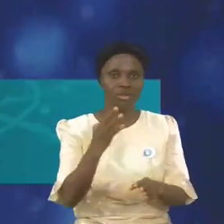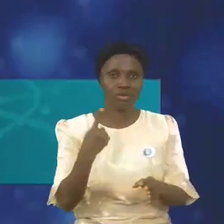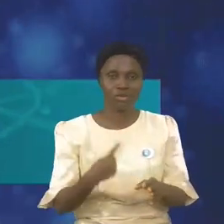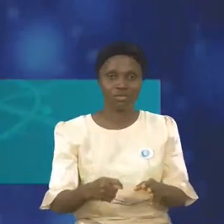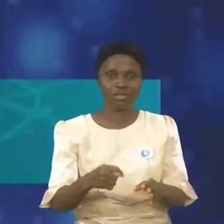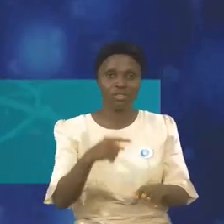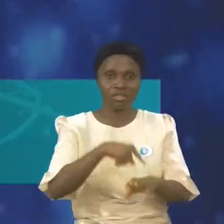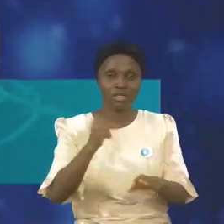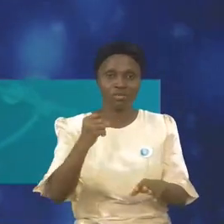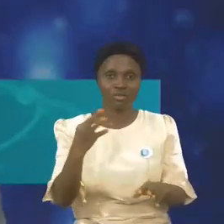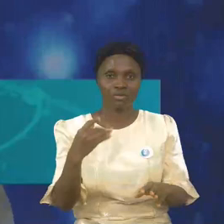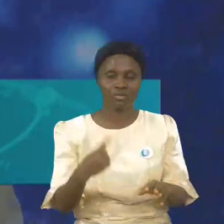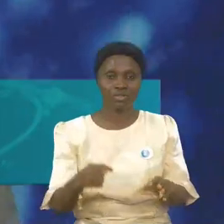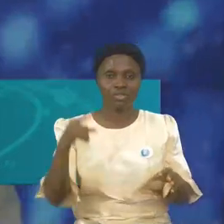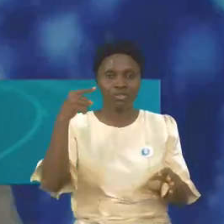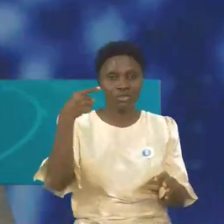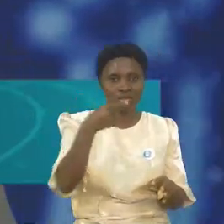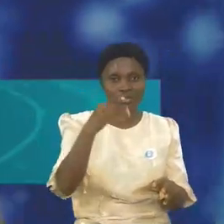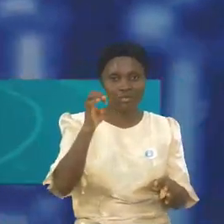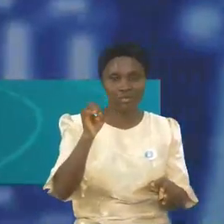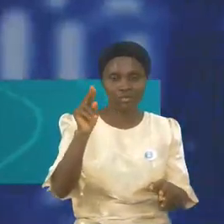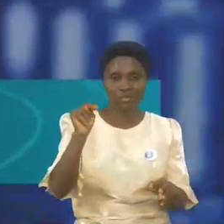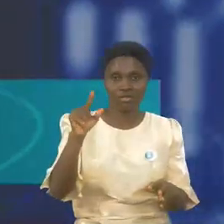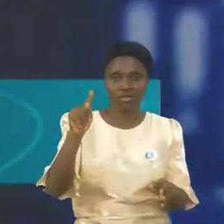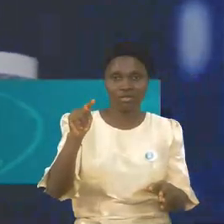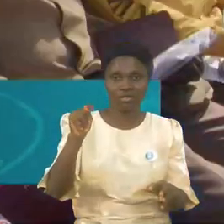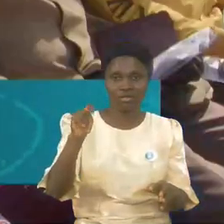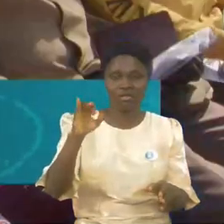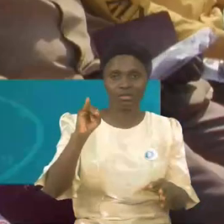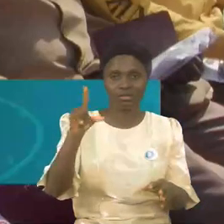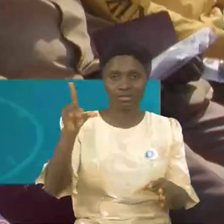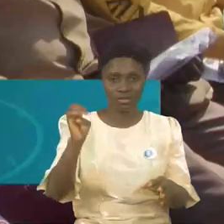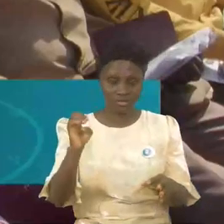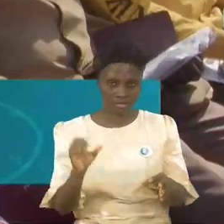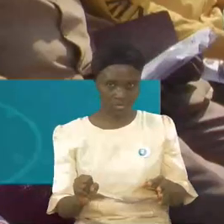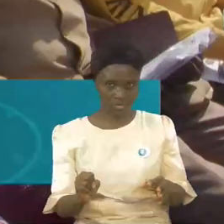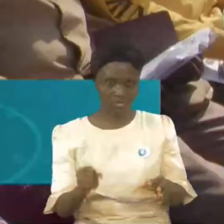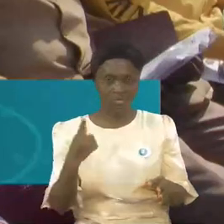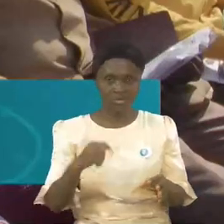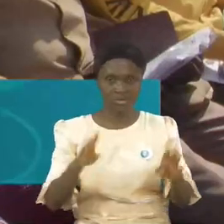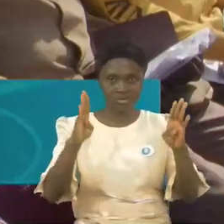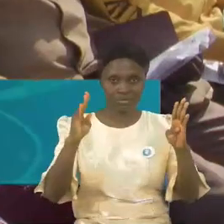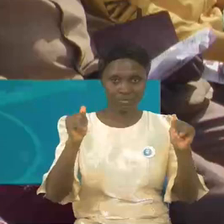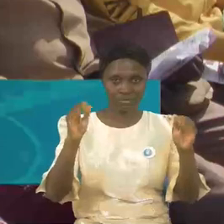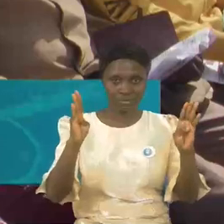Dieu quoi c'est la fin des temps des nations